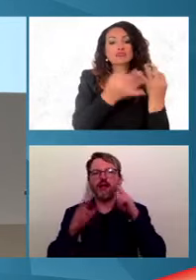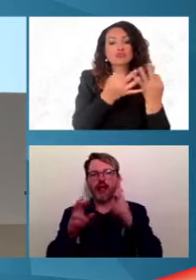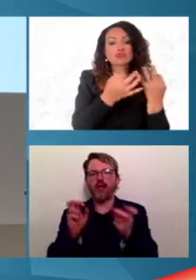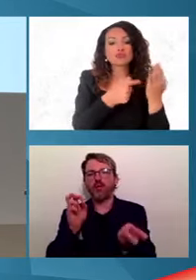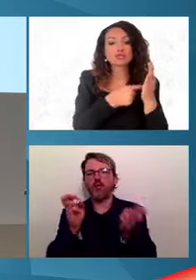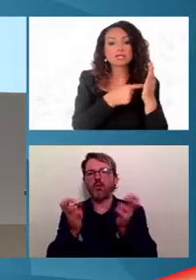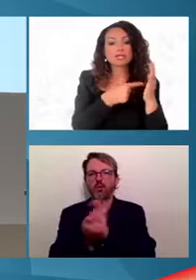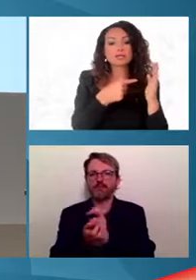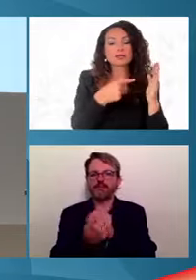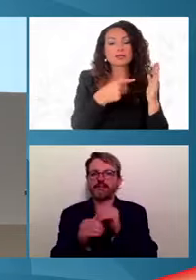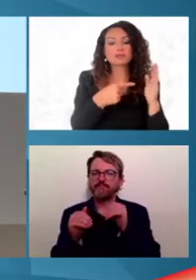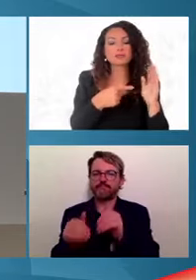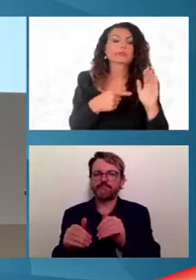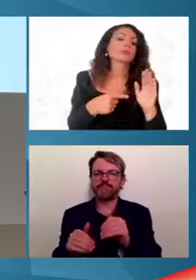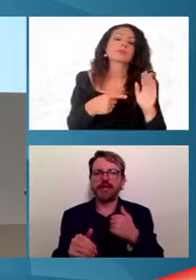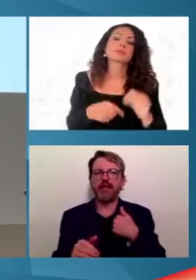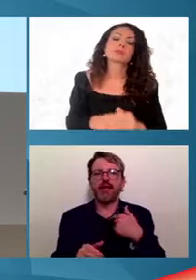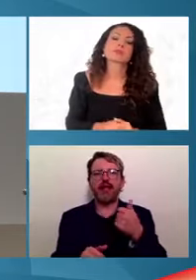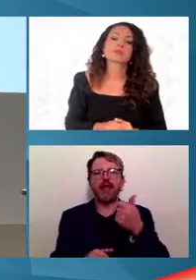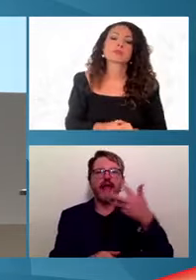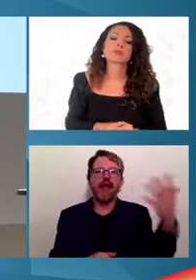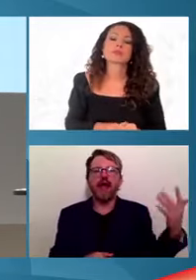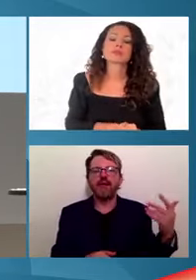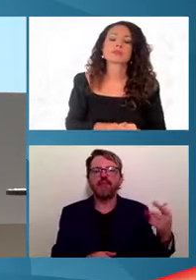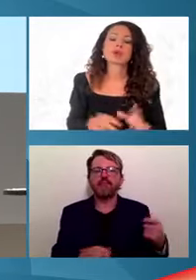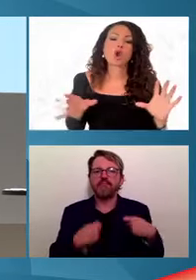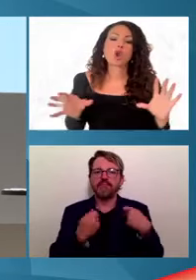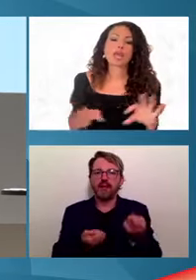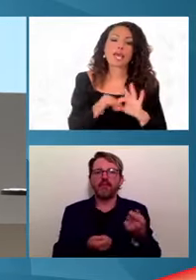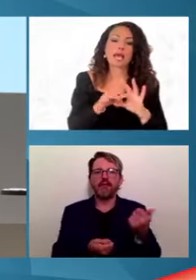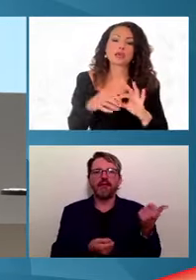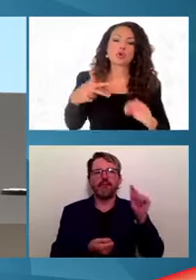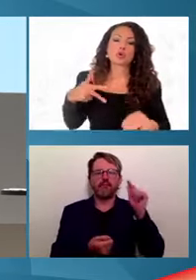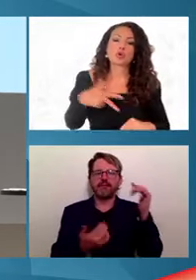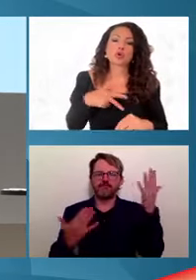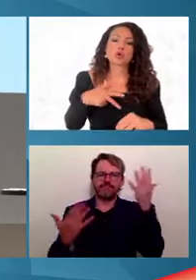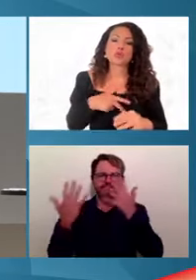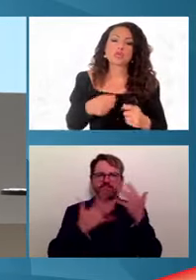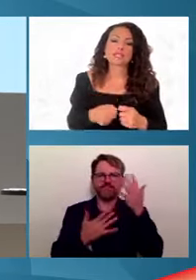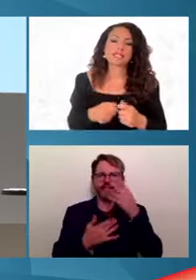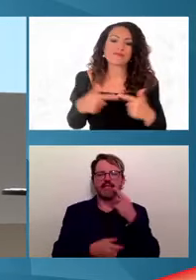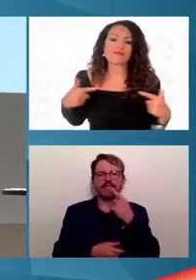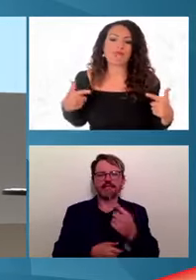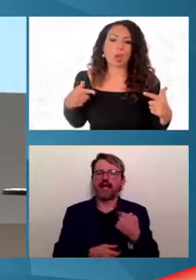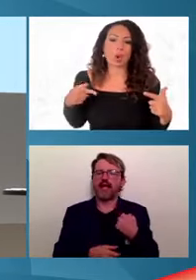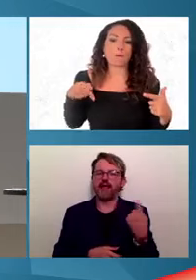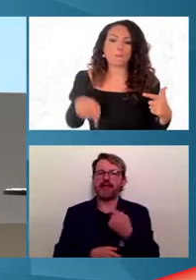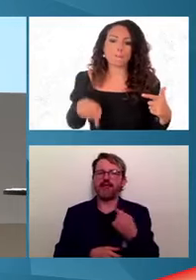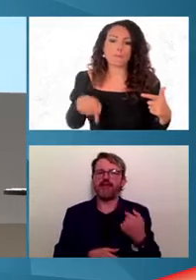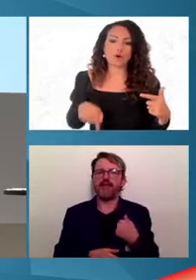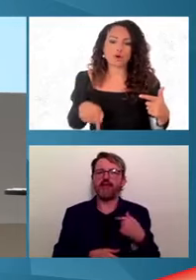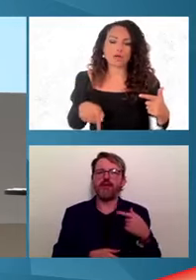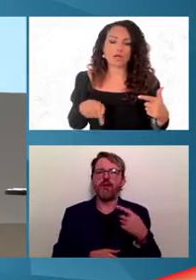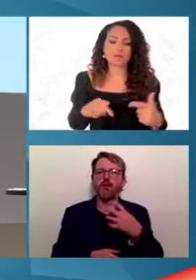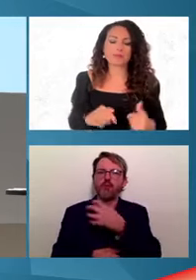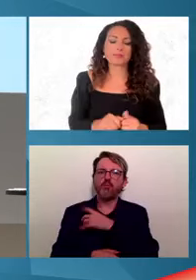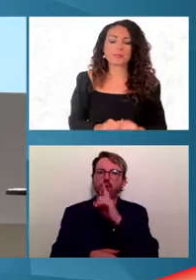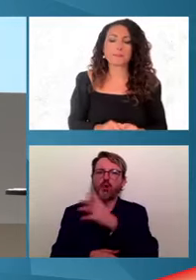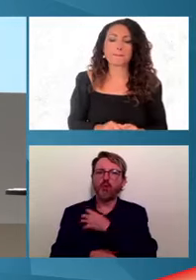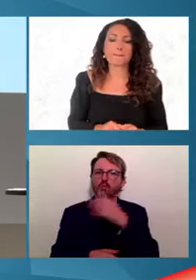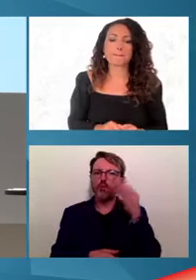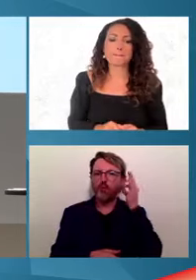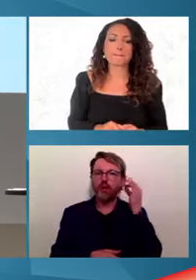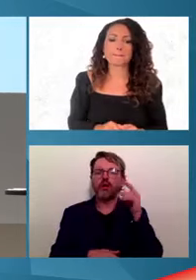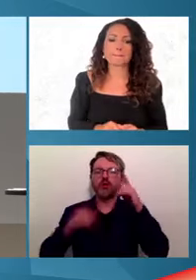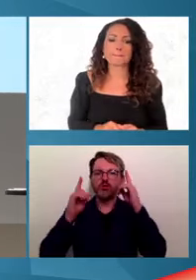muss. Es hat manch einen gegeben, der etwas irritiert war, als wir gesagt haben, Bürger und Bürgerinnen sollten sich